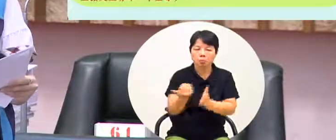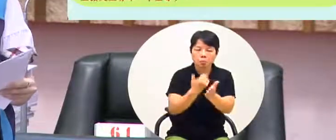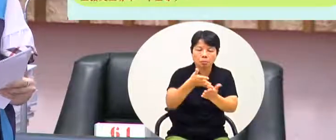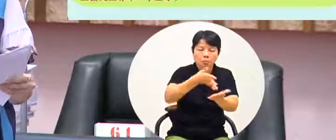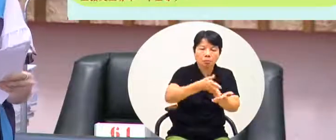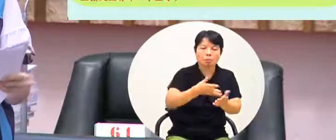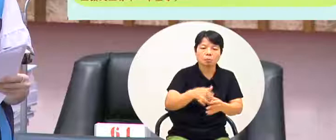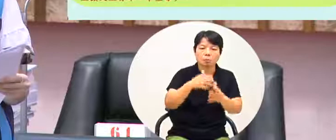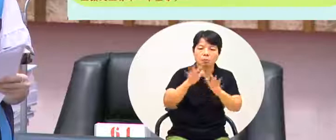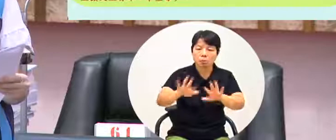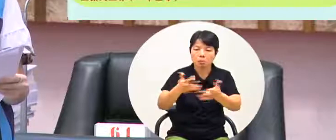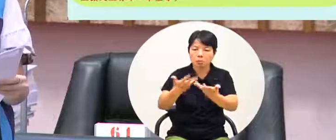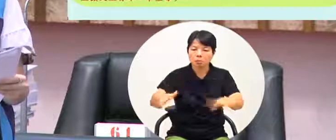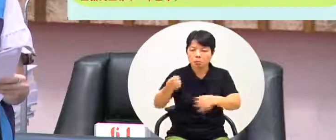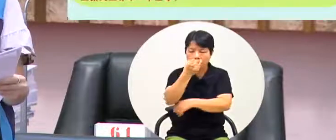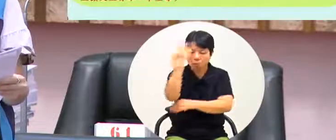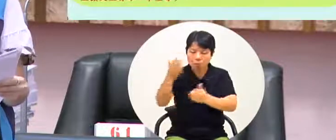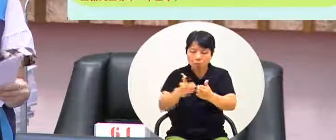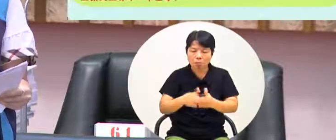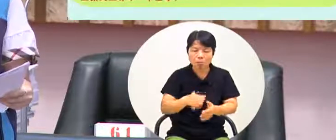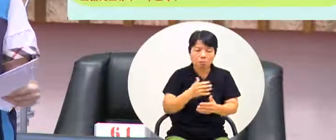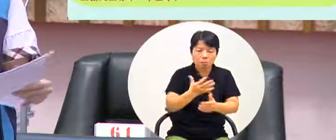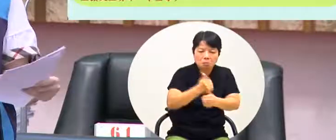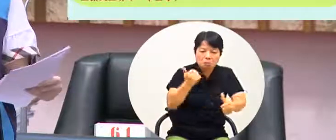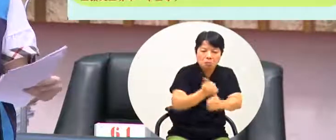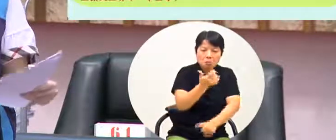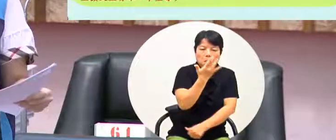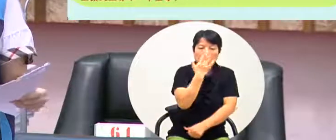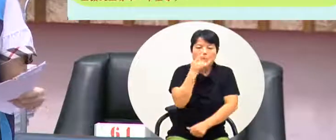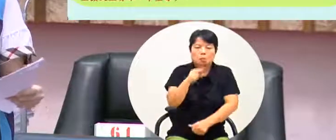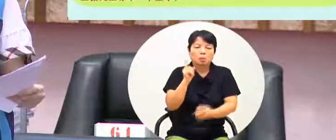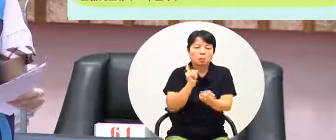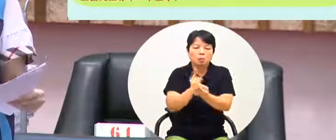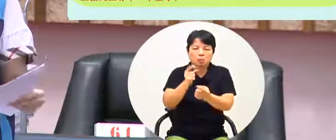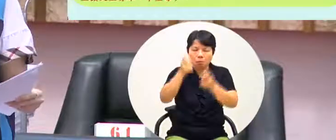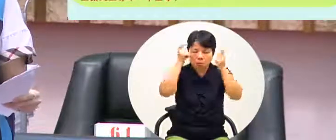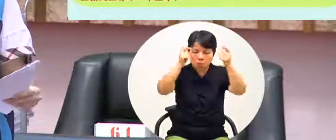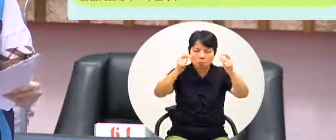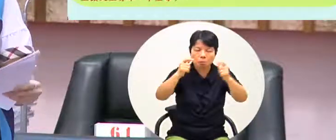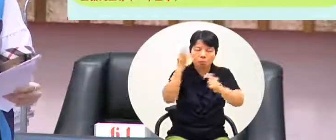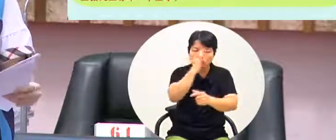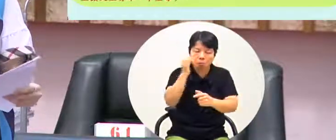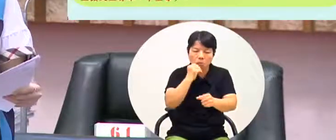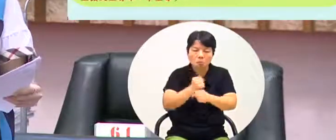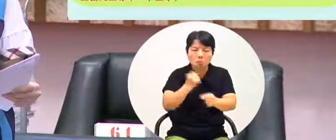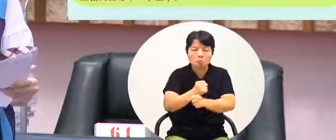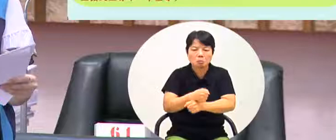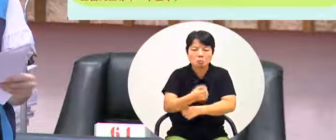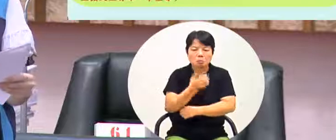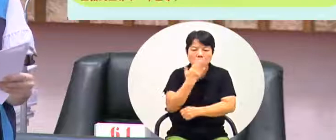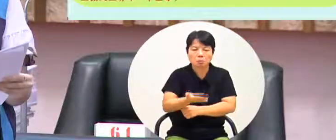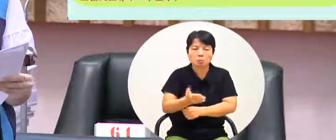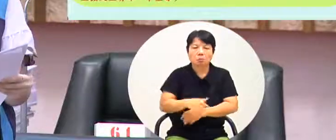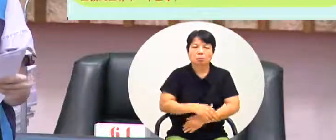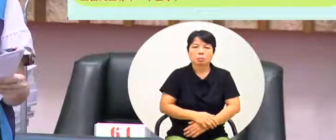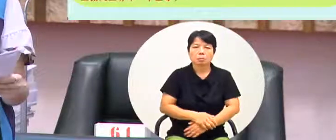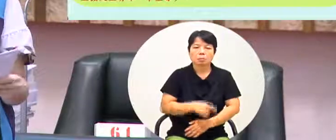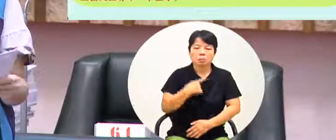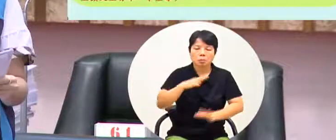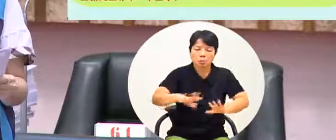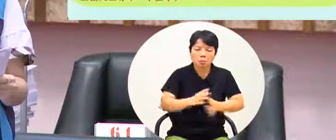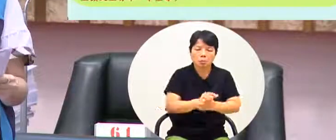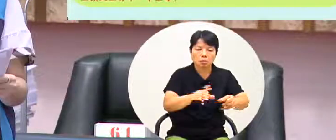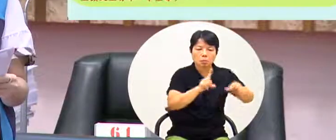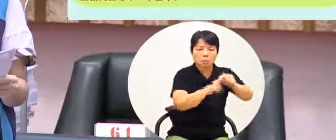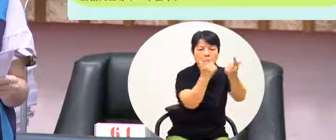生小孩，在高雄找不到工作，然后我们高雄的房价虽然没有中北部这么高，